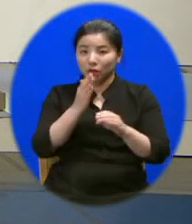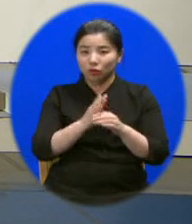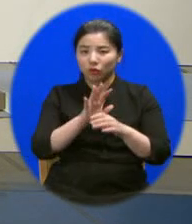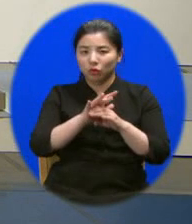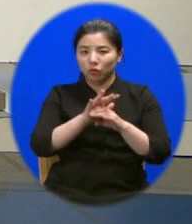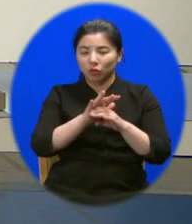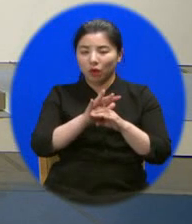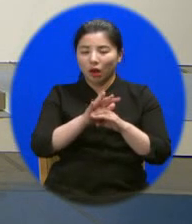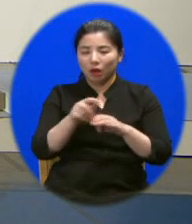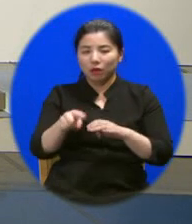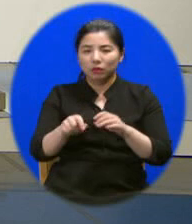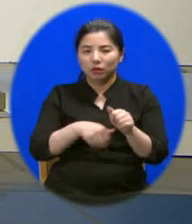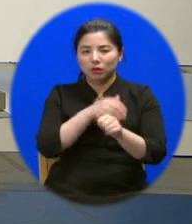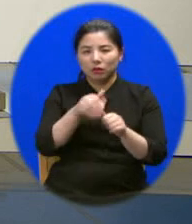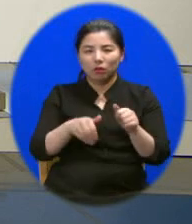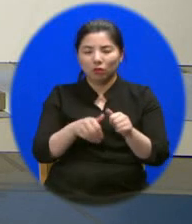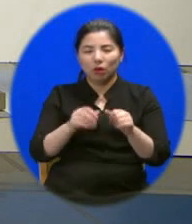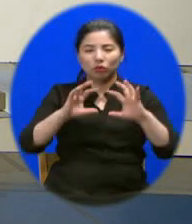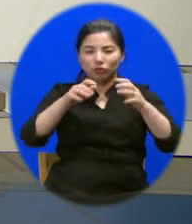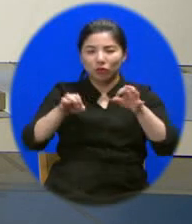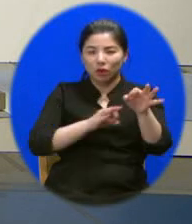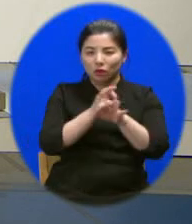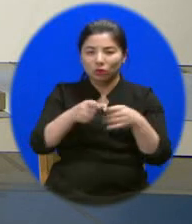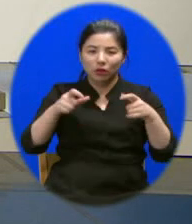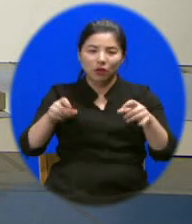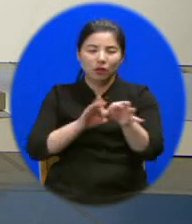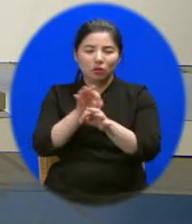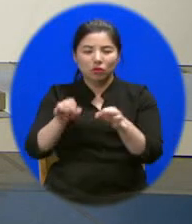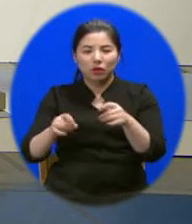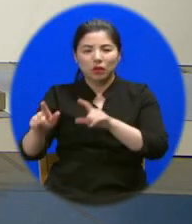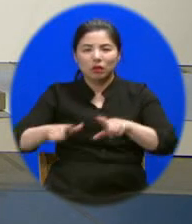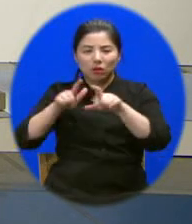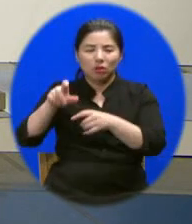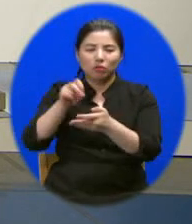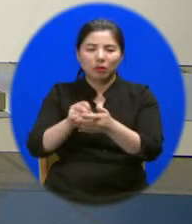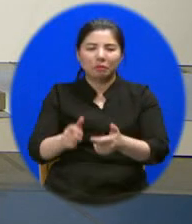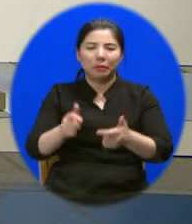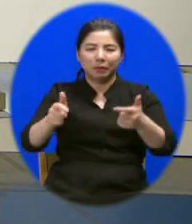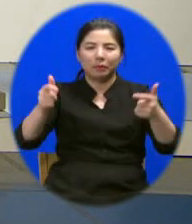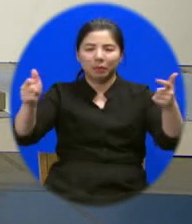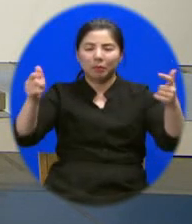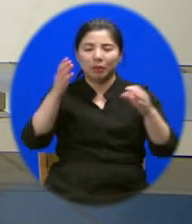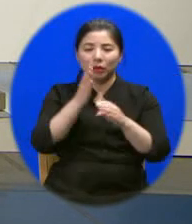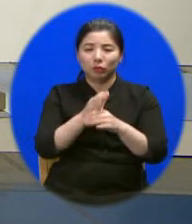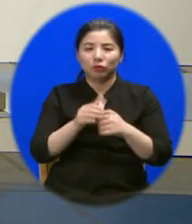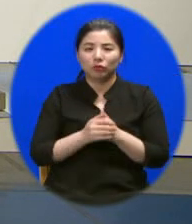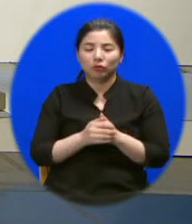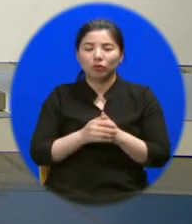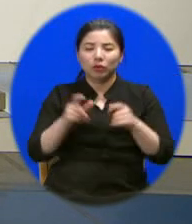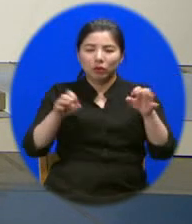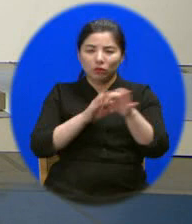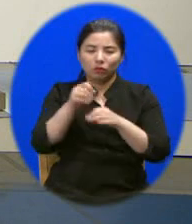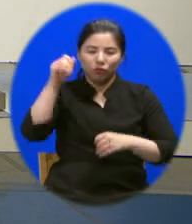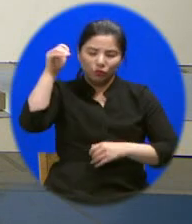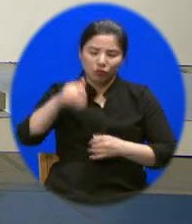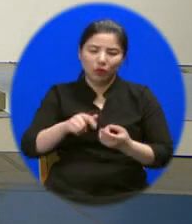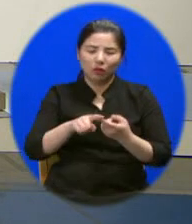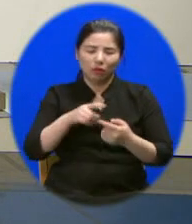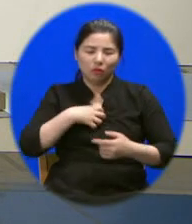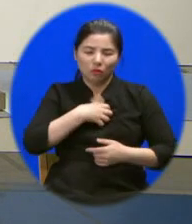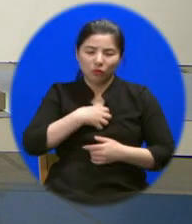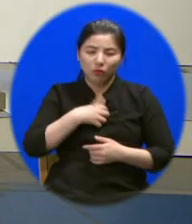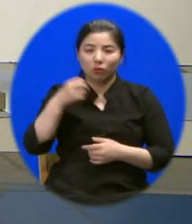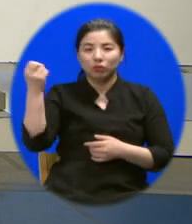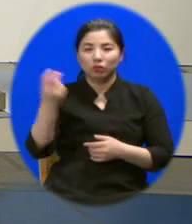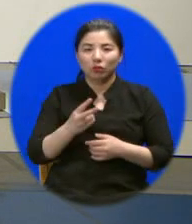1구 사태의 여파가 국가 경제는 물론 지역 경제와 민생 문제로 번지는 중인데요 지역 경기 침체에 대한 우려의 목소리와 함께